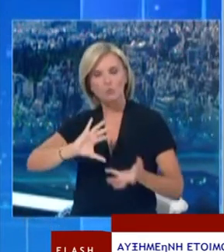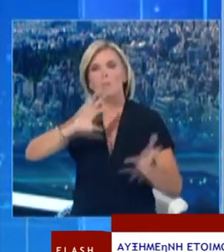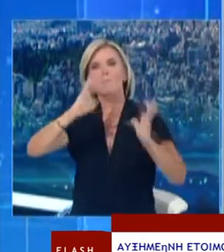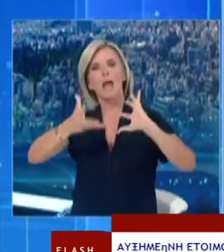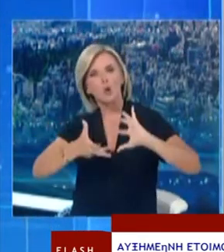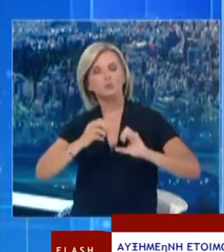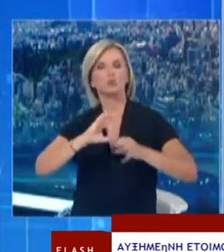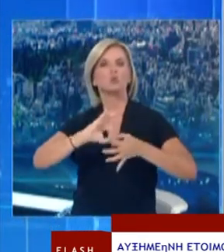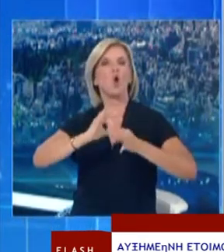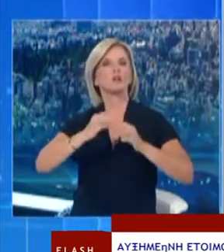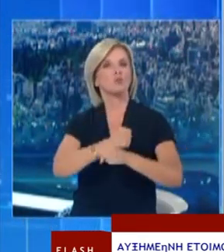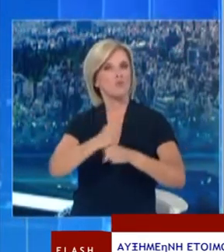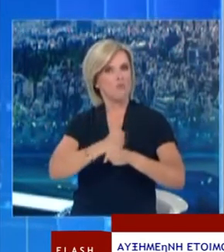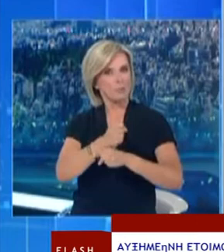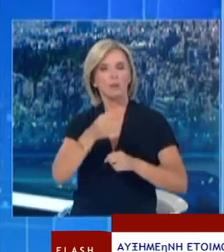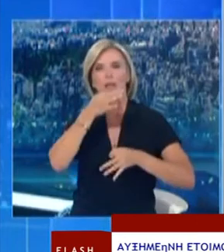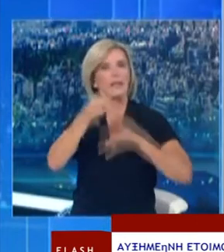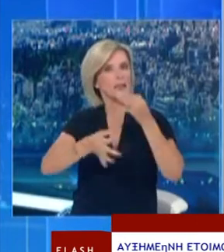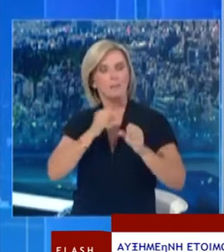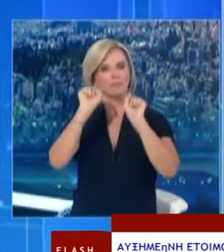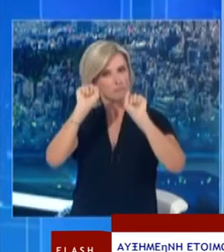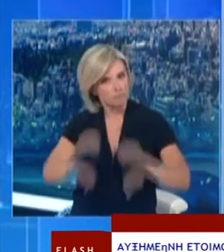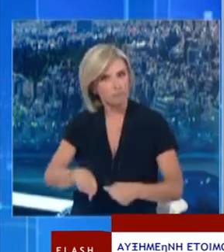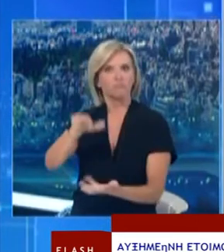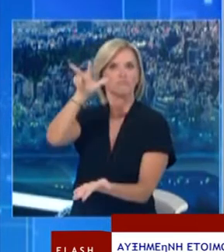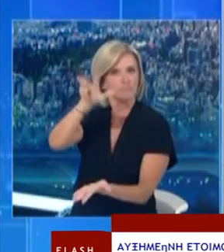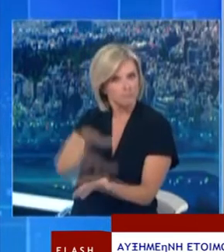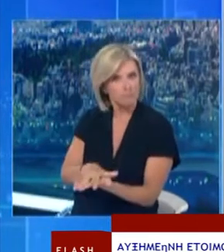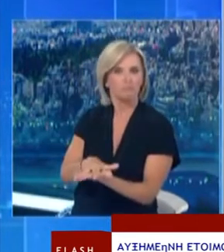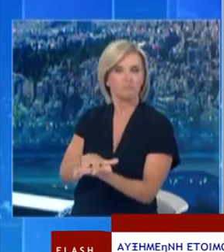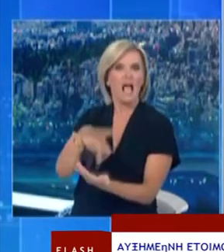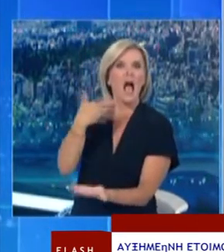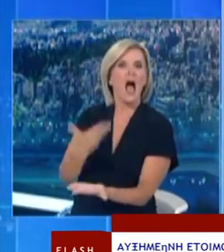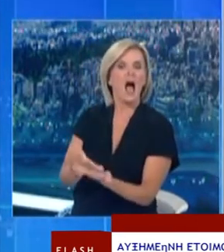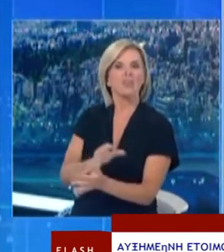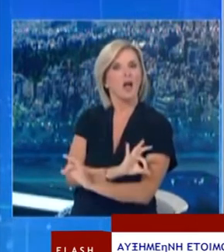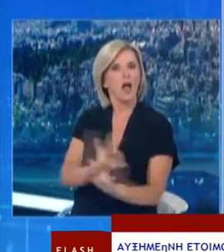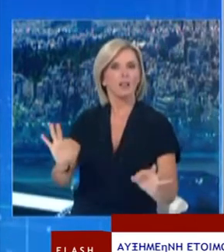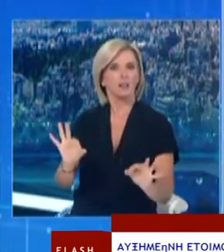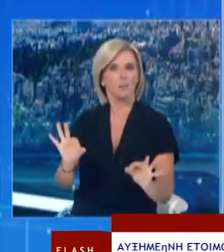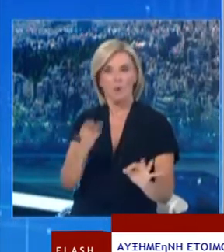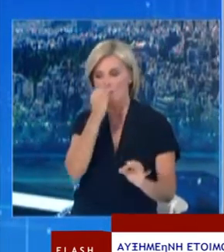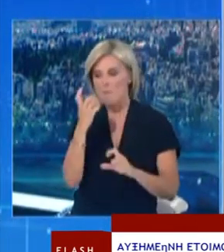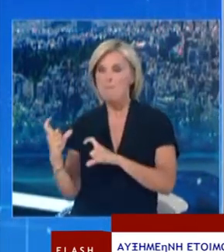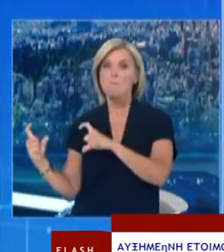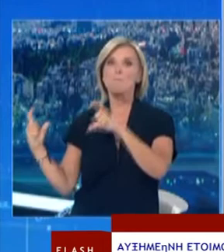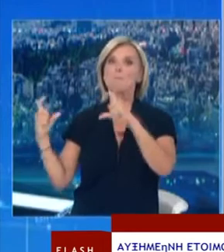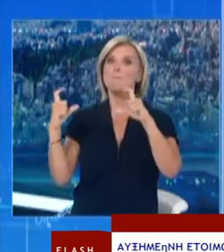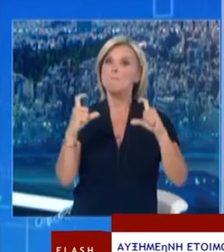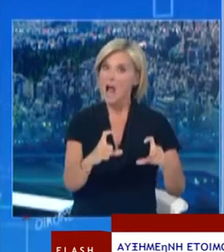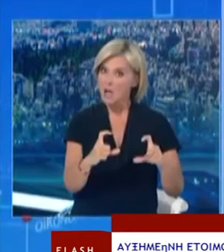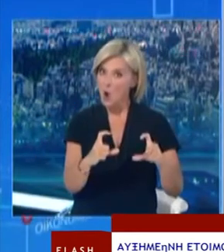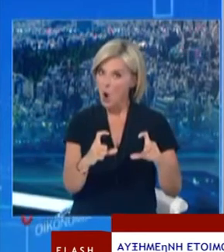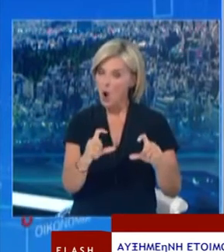Φαρμάκων, ενέκριναν με αδειοδότηση υπό προϋποθέσεις από το Μάιο καταρχάς το εμβόλιο της Pfizer